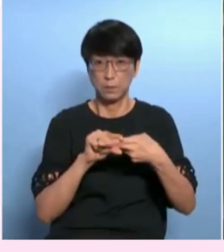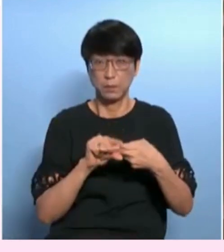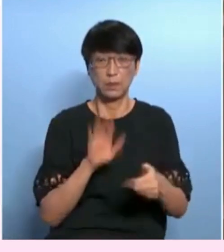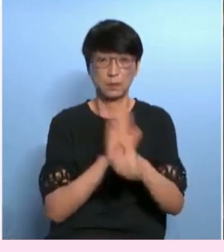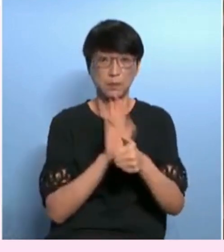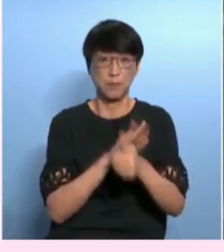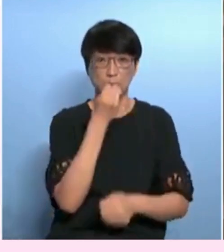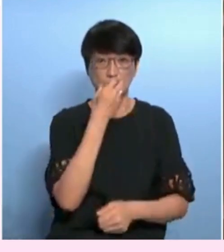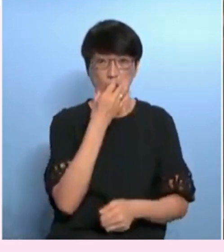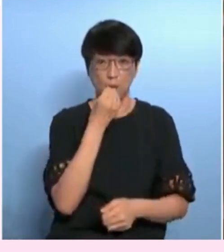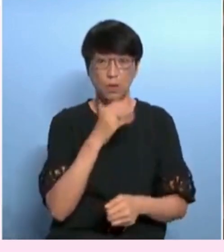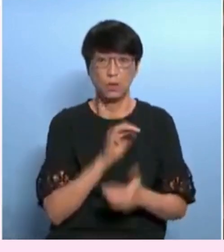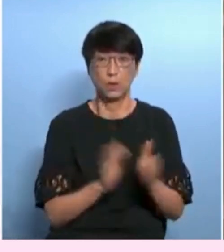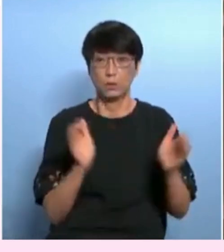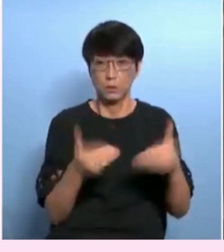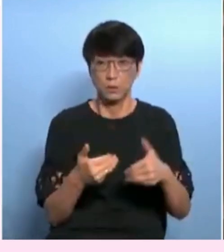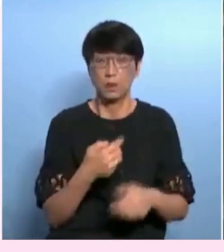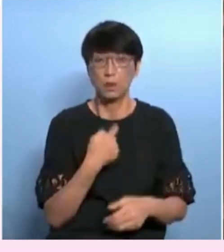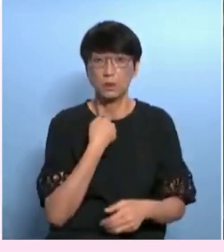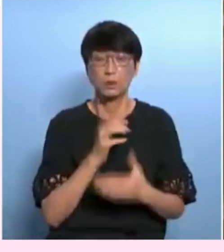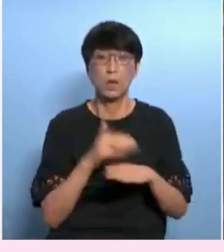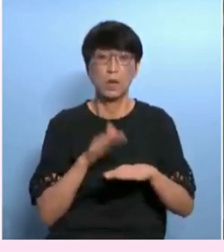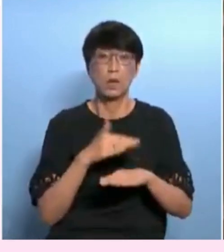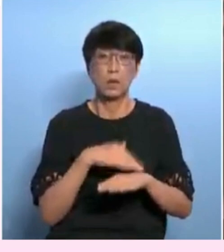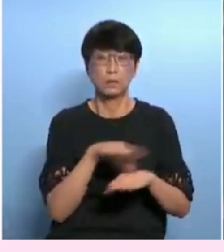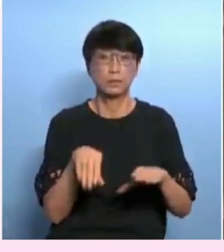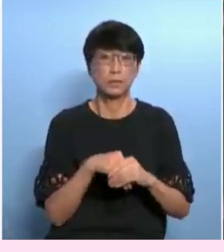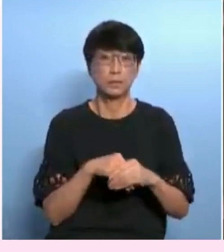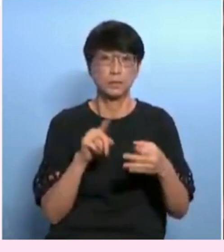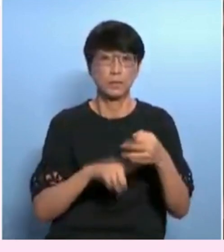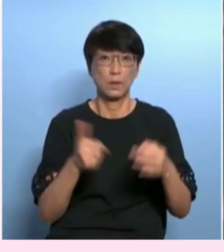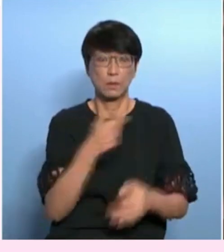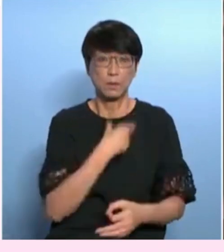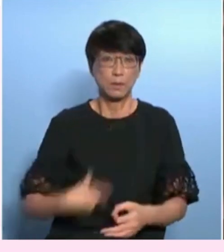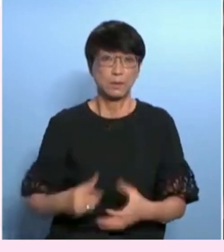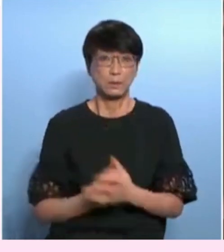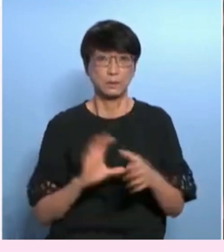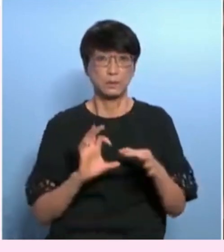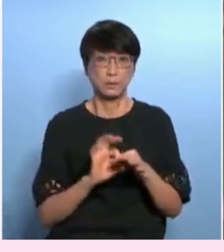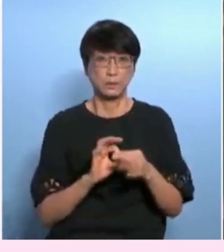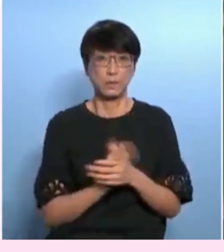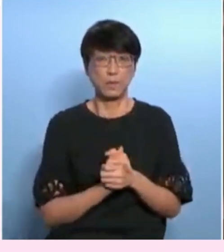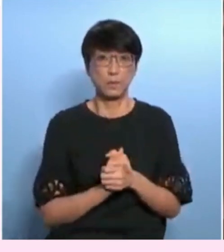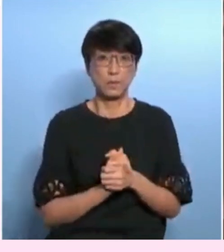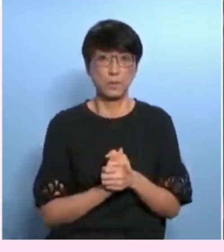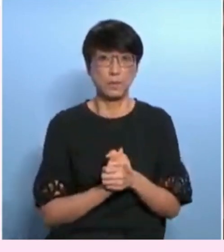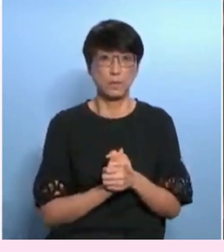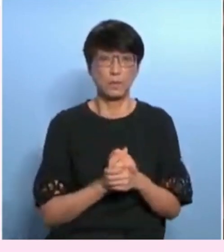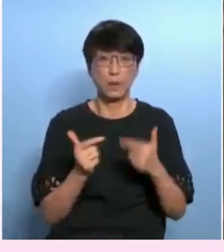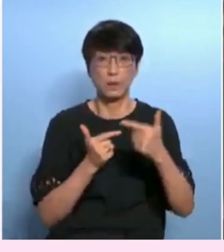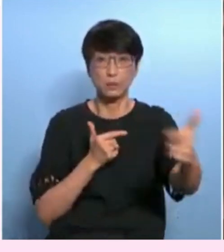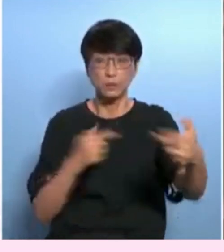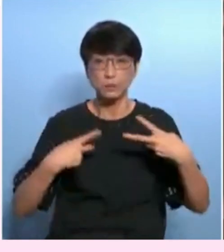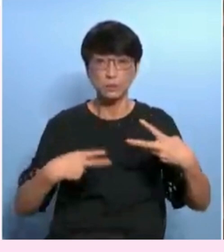對香港有用，對香港有利。咁包括頭先阿謝議員所講，亦都提名面所講嘅，關於係我哋一啲長遠嘅發